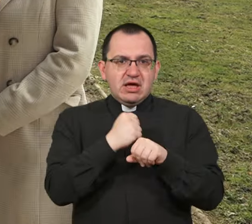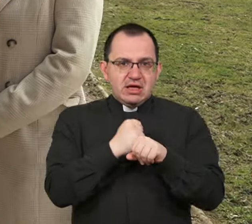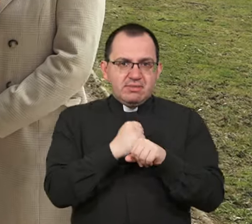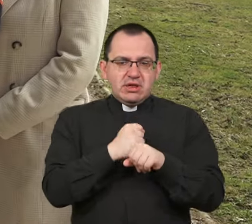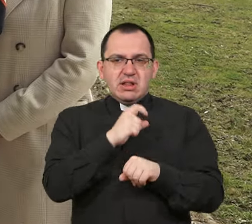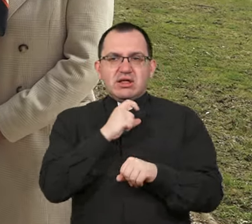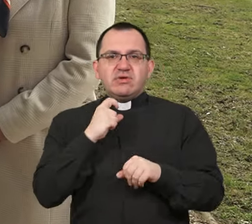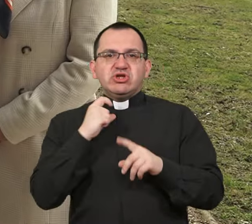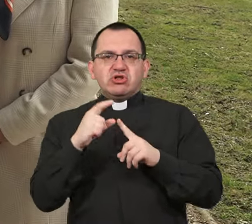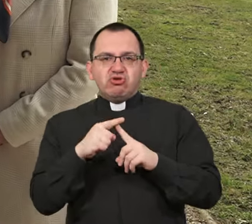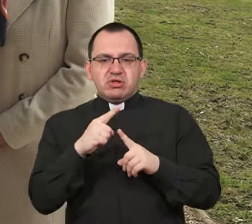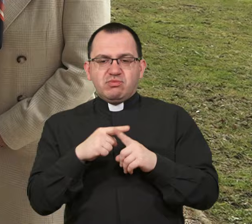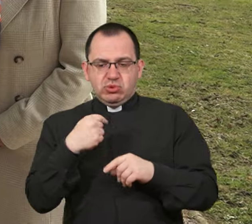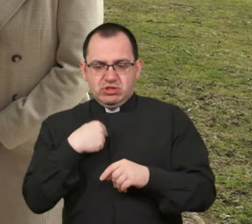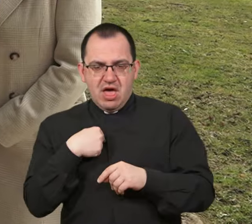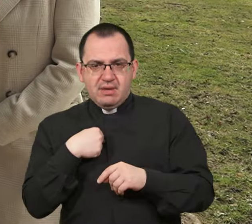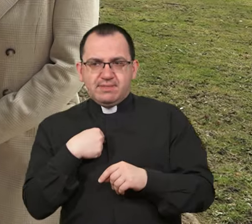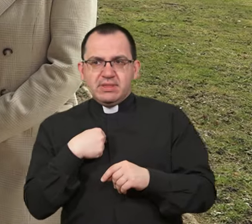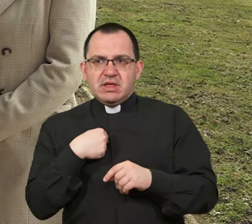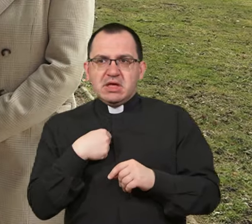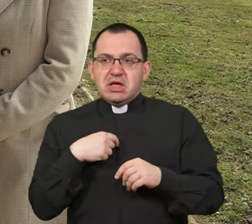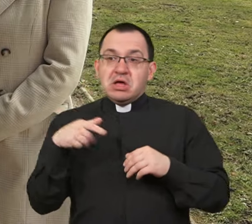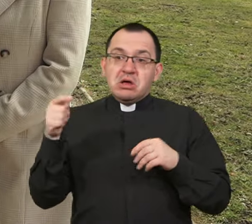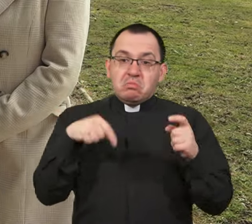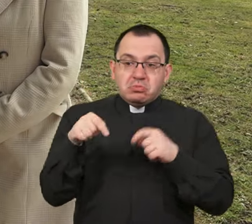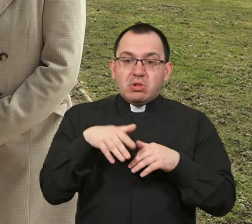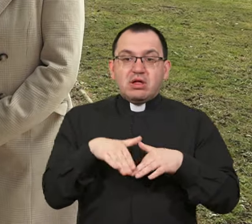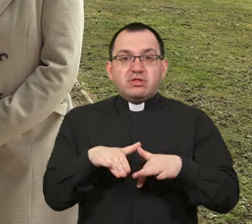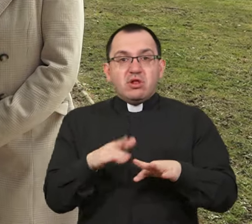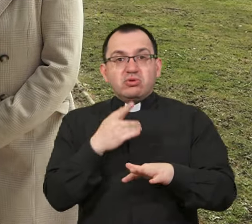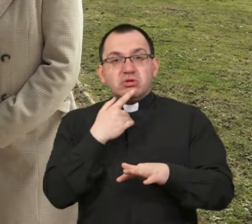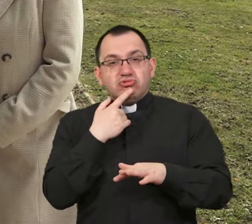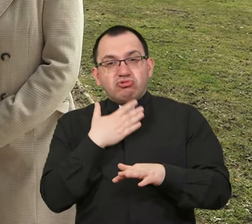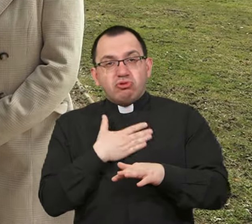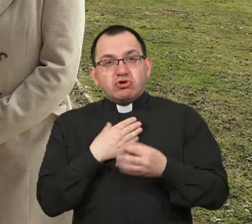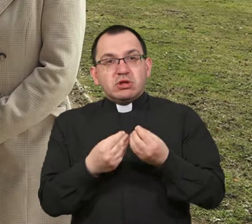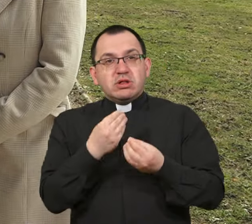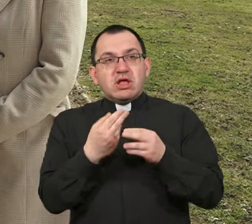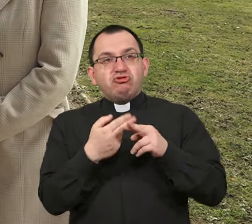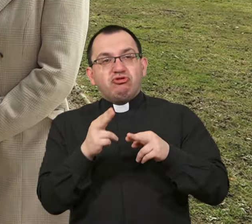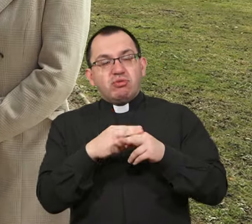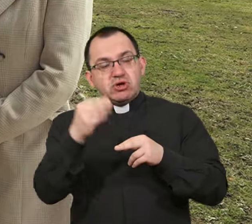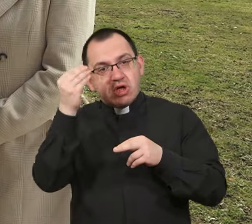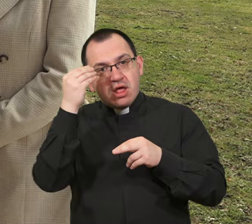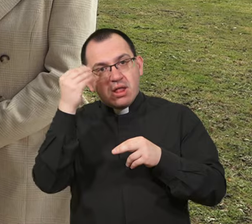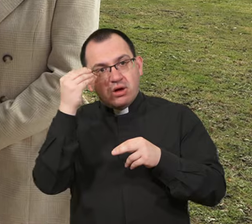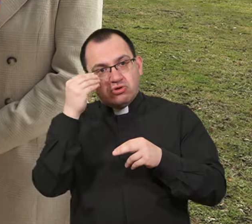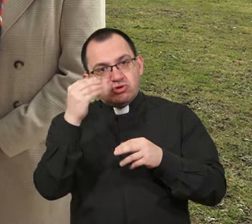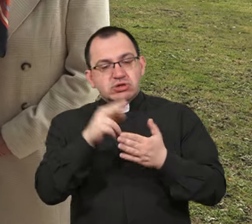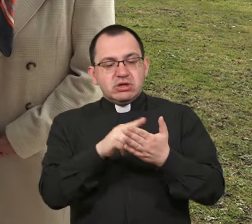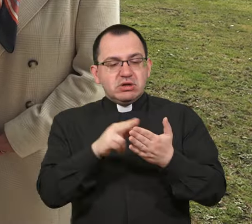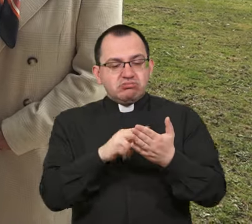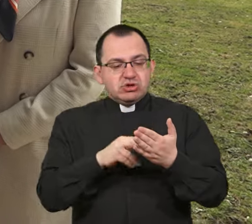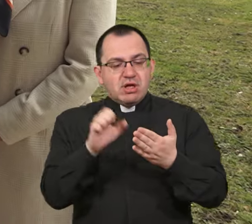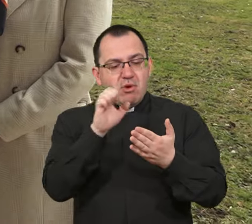ja. I okupljaju se ljudi zapravo koji žele saznat malo više o Bibliji, o čitanju, o evanđelju. Znači, čita se evanđelje